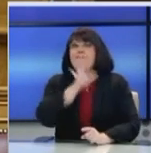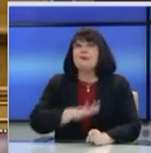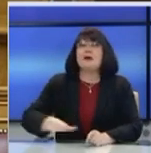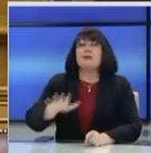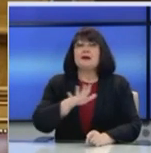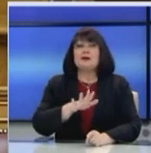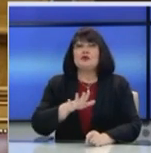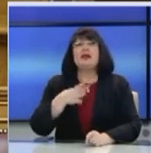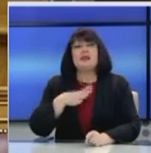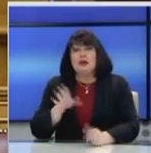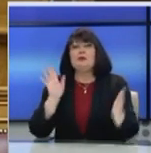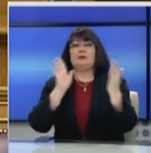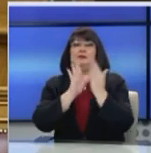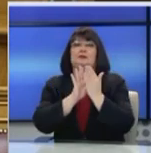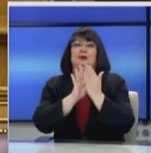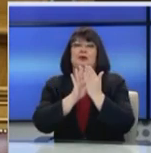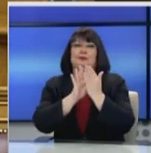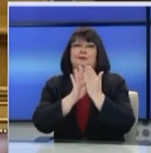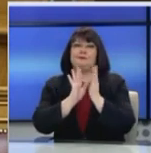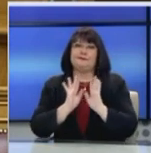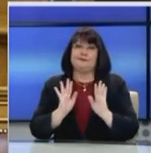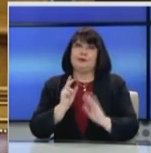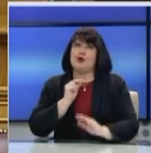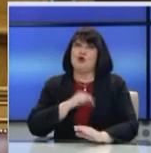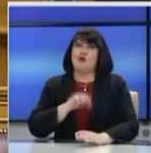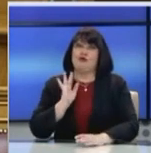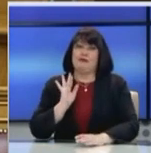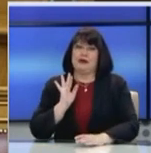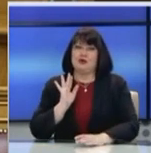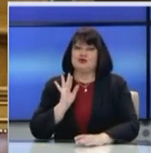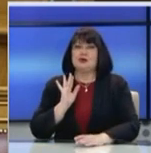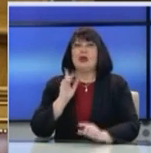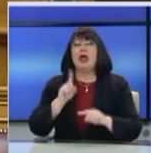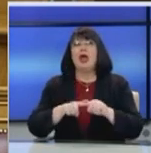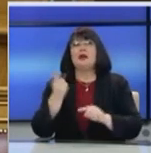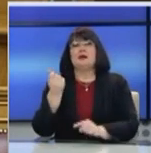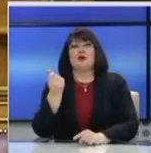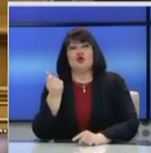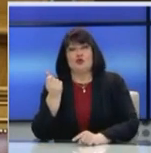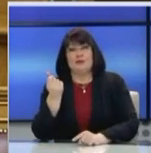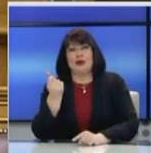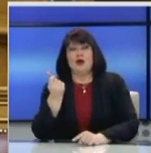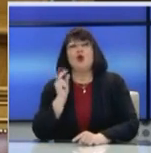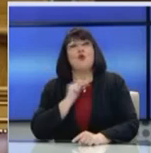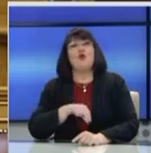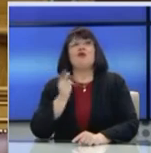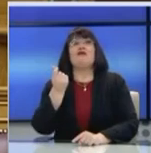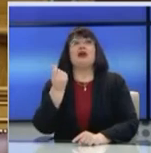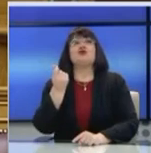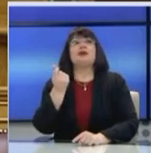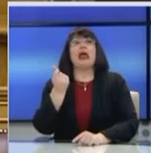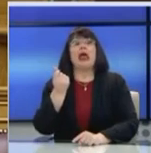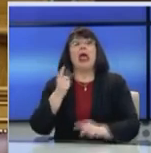πραγματικότητα θέλουμε να αντιμετωπίσουμε. Αυτό θα είναι προς όφελος της ελληνικής οικονομίας, προς όφελος του